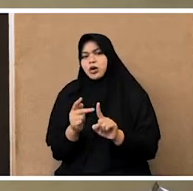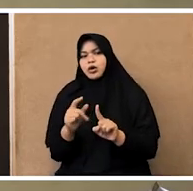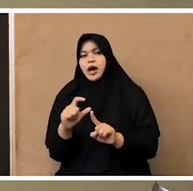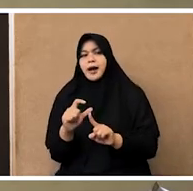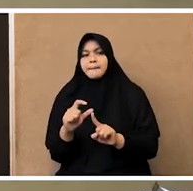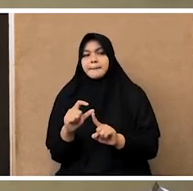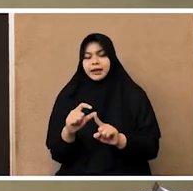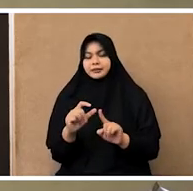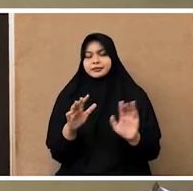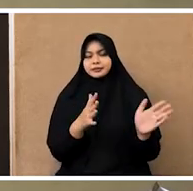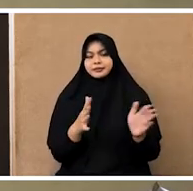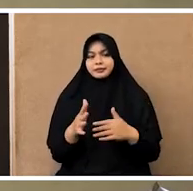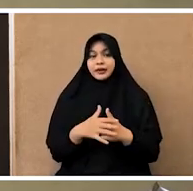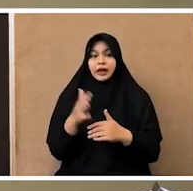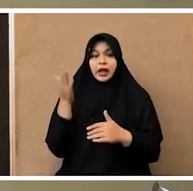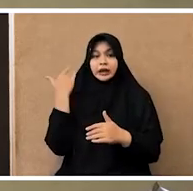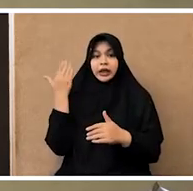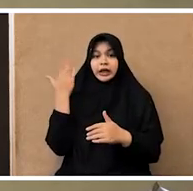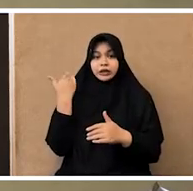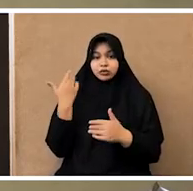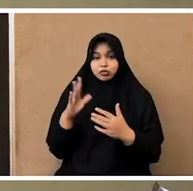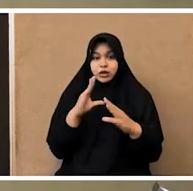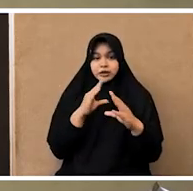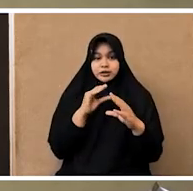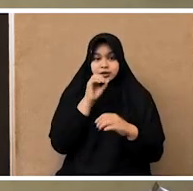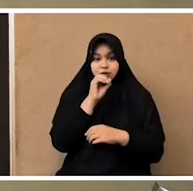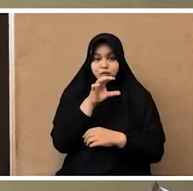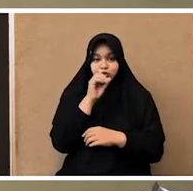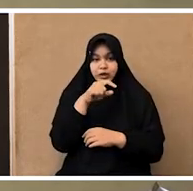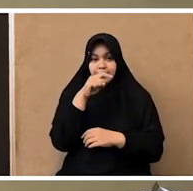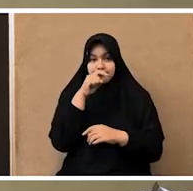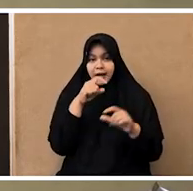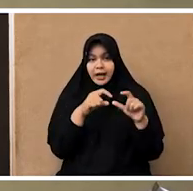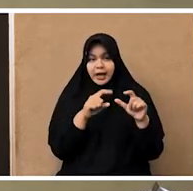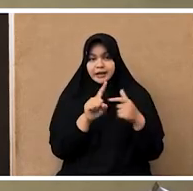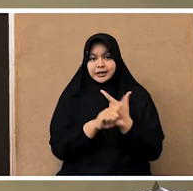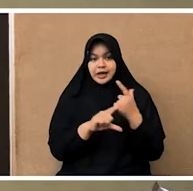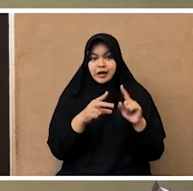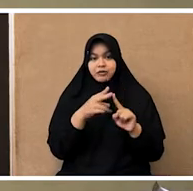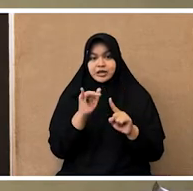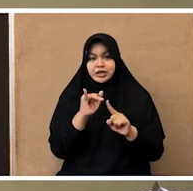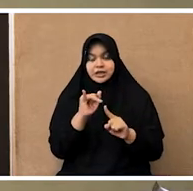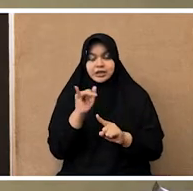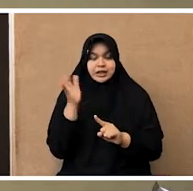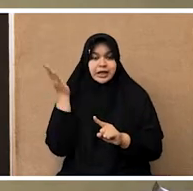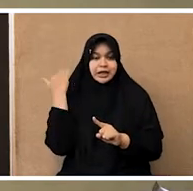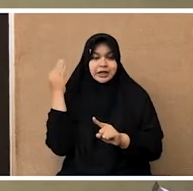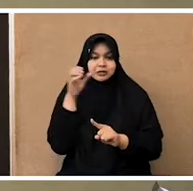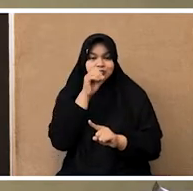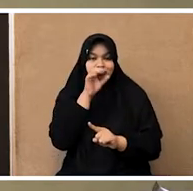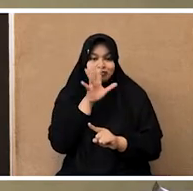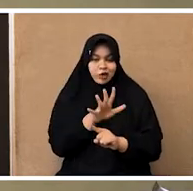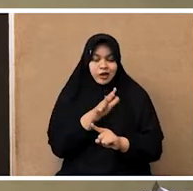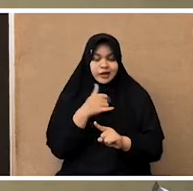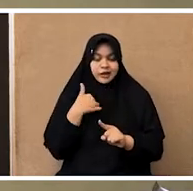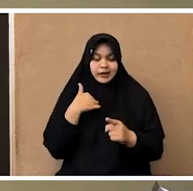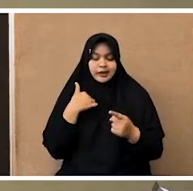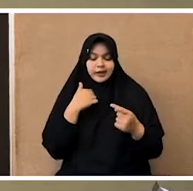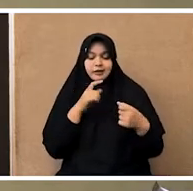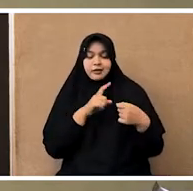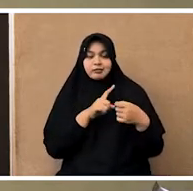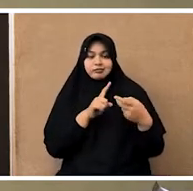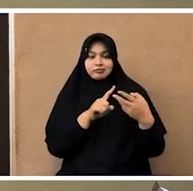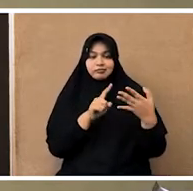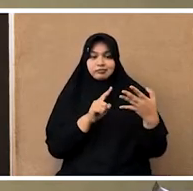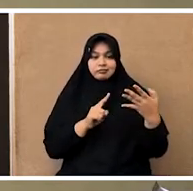beberapa hal yang tadi sudah disebutkan oleh Mas Syafi'i ada poin penting lainnya yang juga